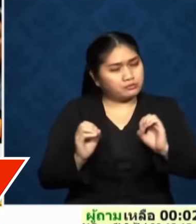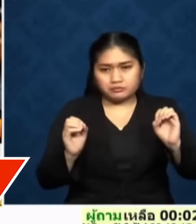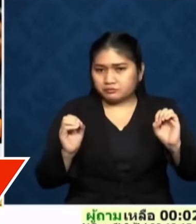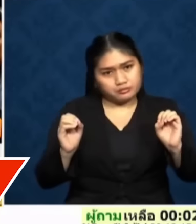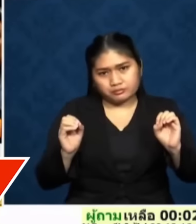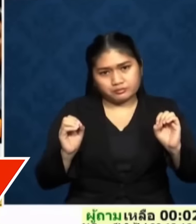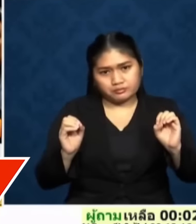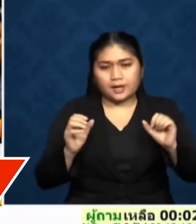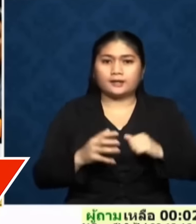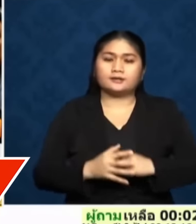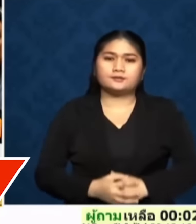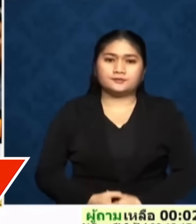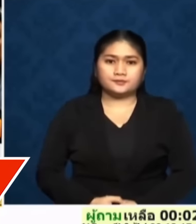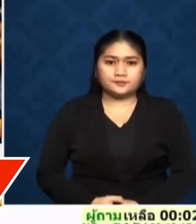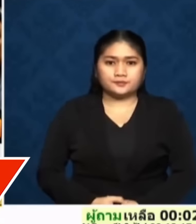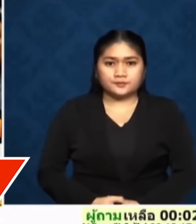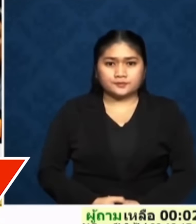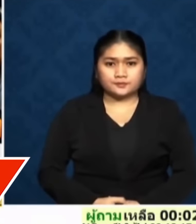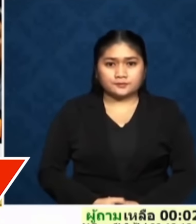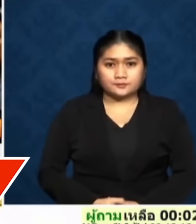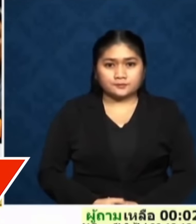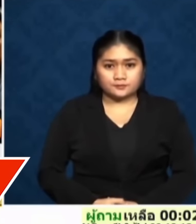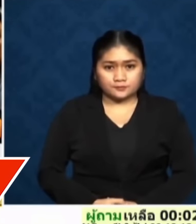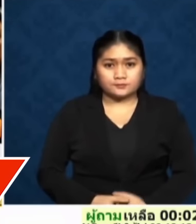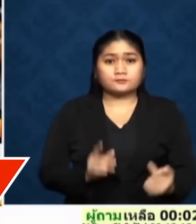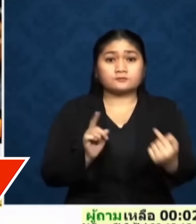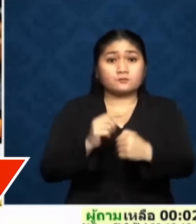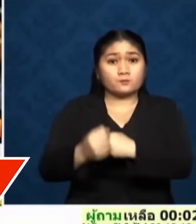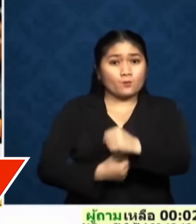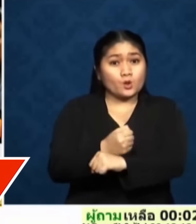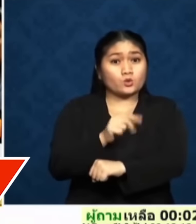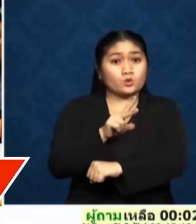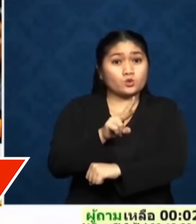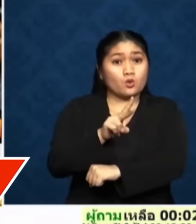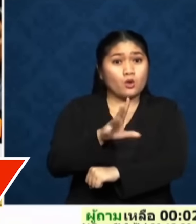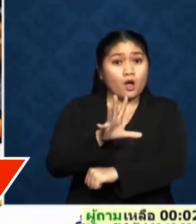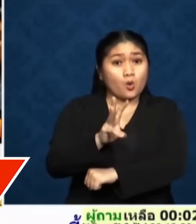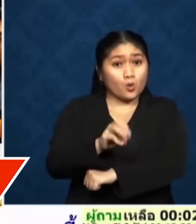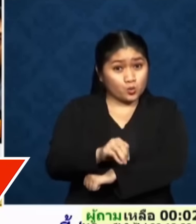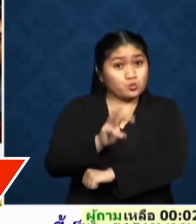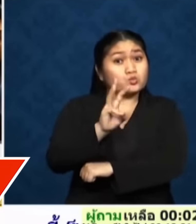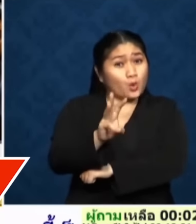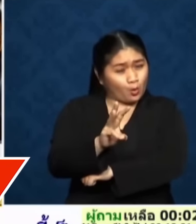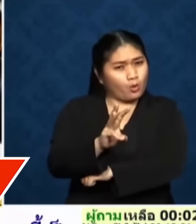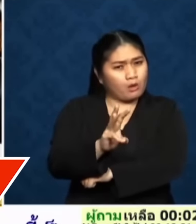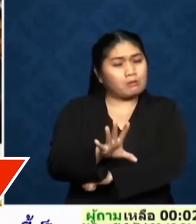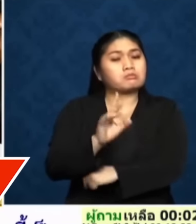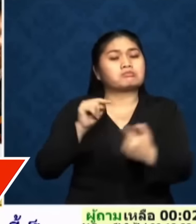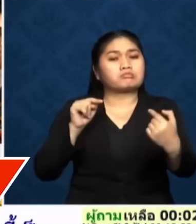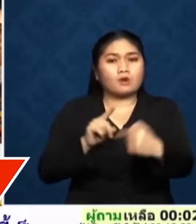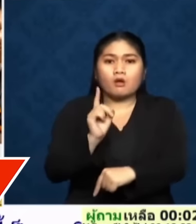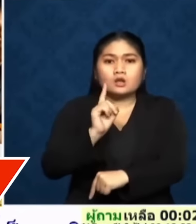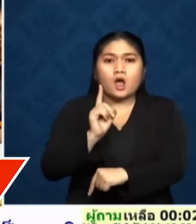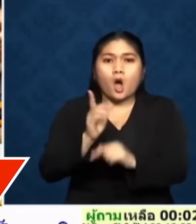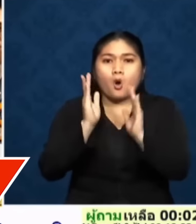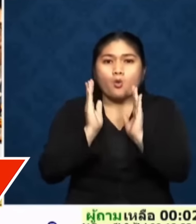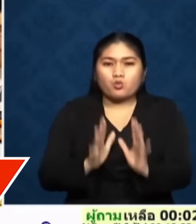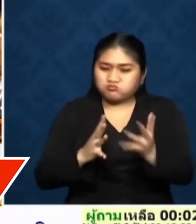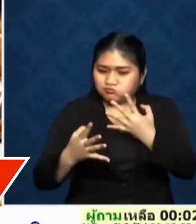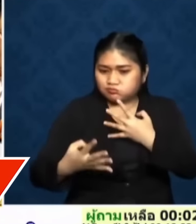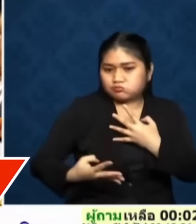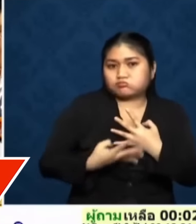ในปี66นี้นะครับ ปรากฏว่าเป็นปีที่เรามีผู้ที่ถูกคุมขังจากคดีท